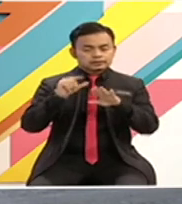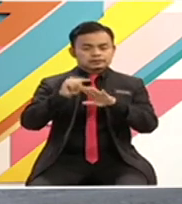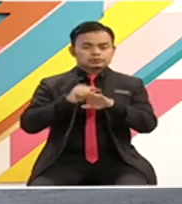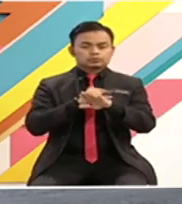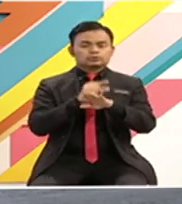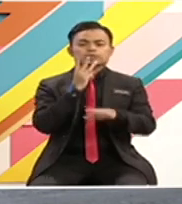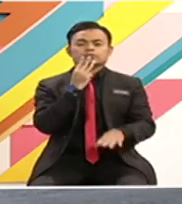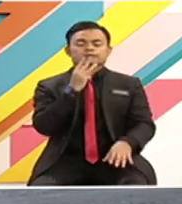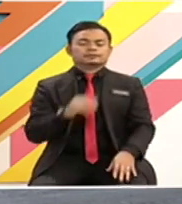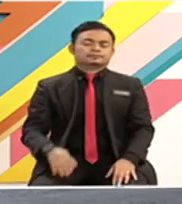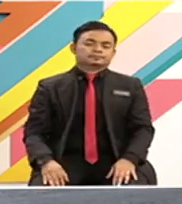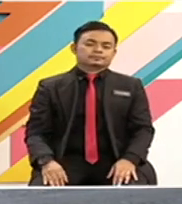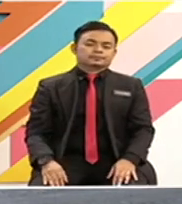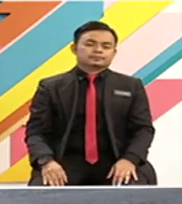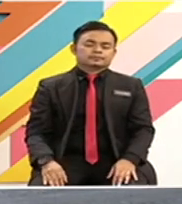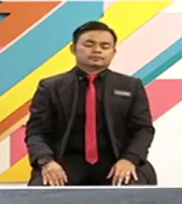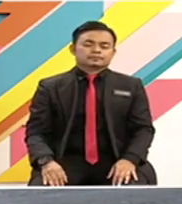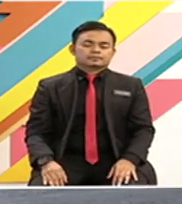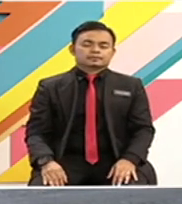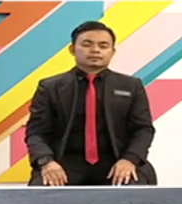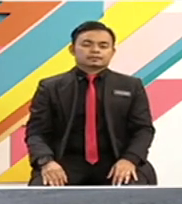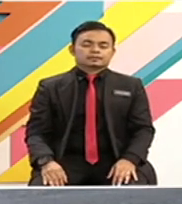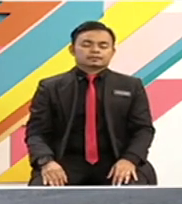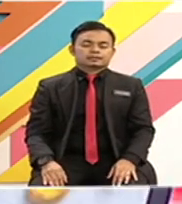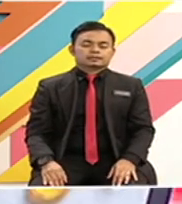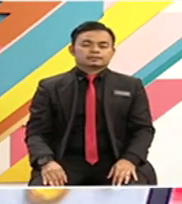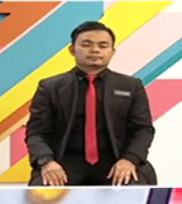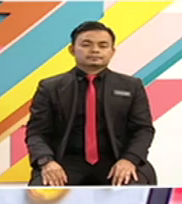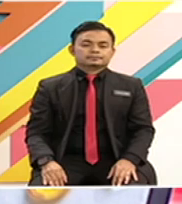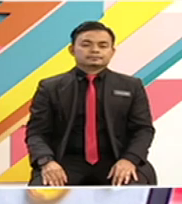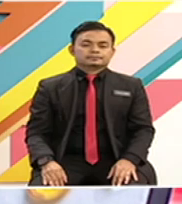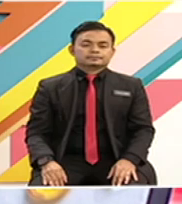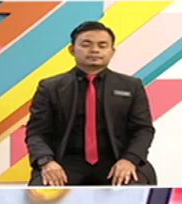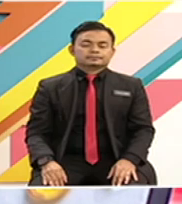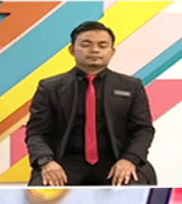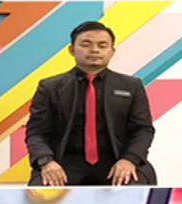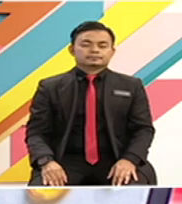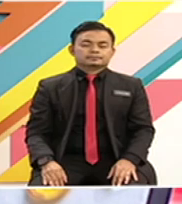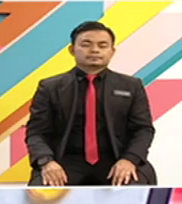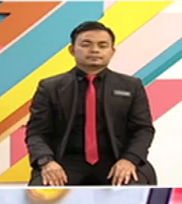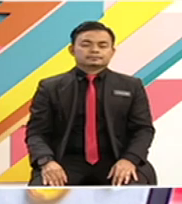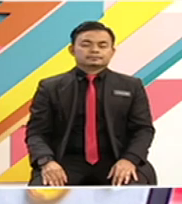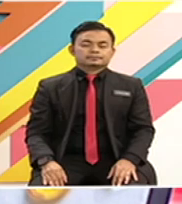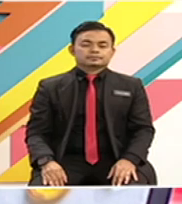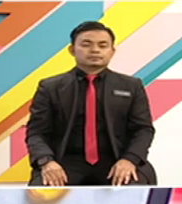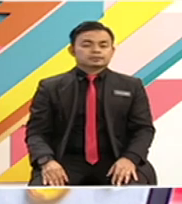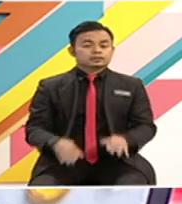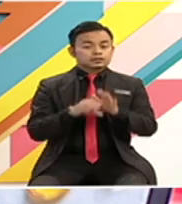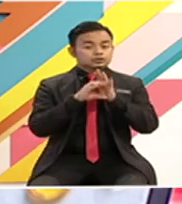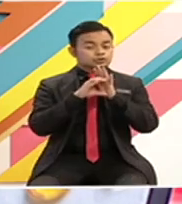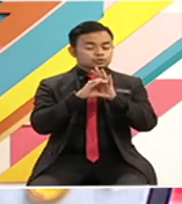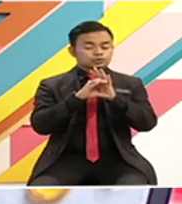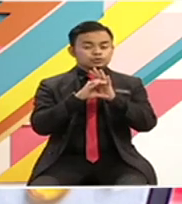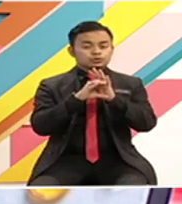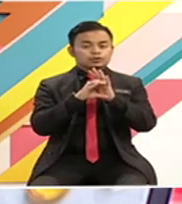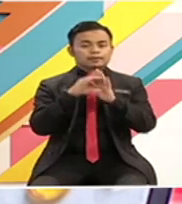ada tak contoh sesuatu yang menggunakan VB zaan a kepekatan awan itu contohnya biru gelap dan biru terang